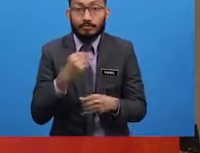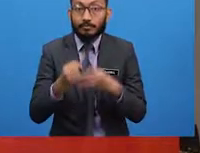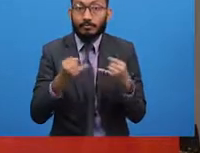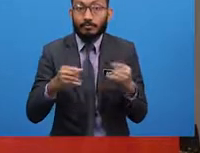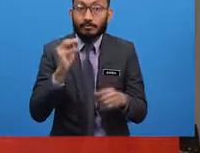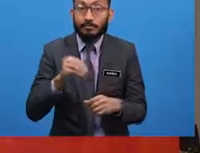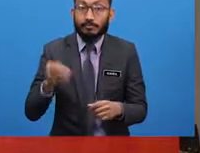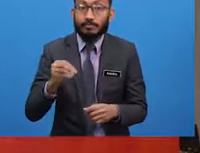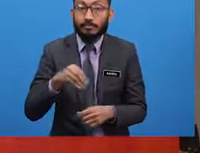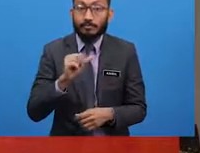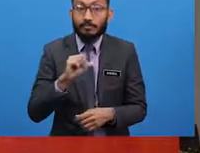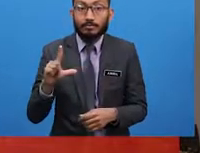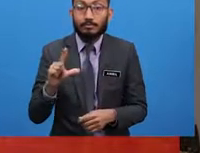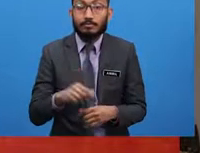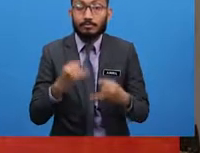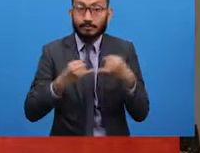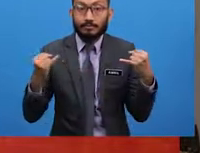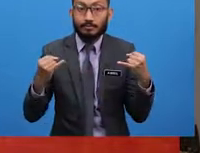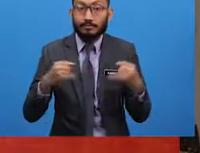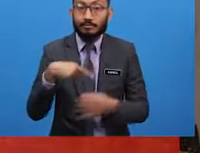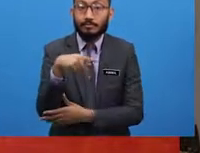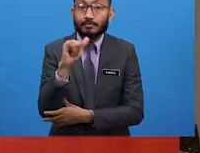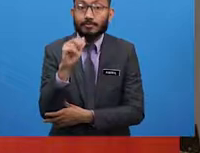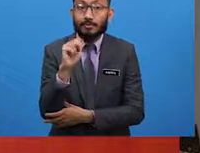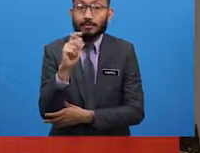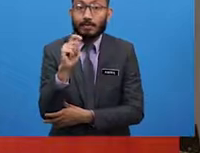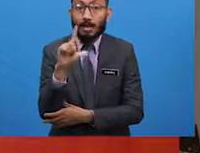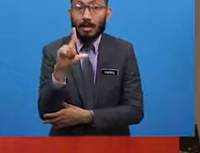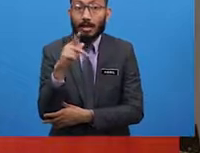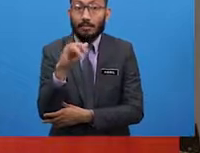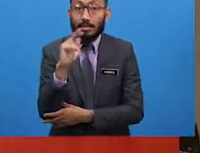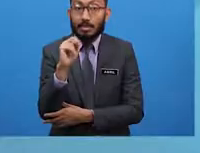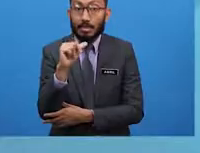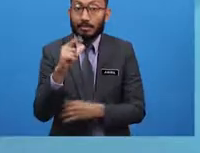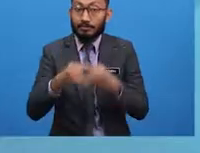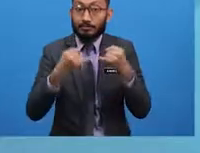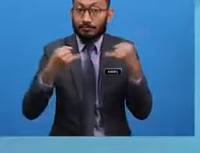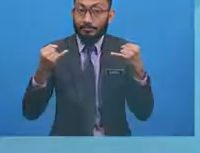menghasilkan kesan ikat celup ialah jenis pintal dan ikat.